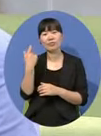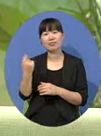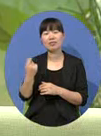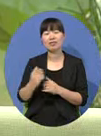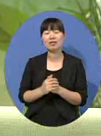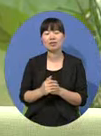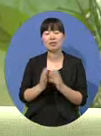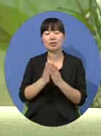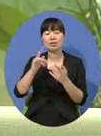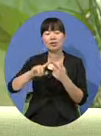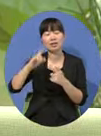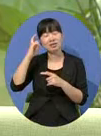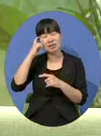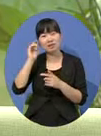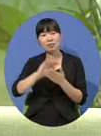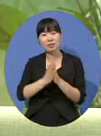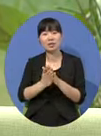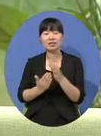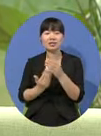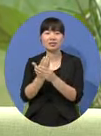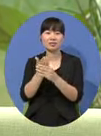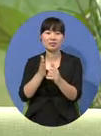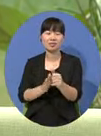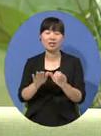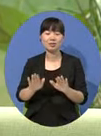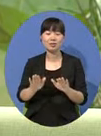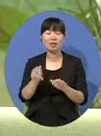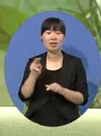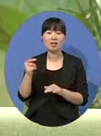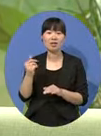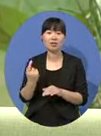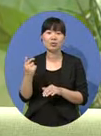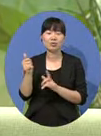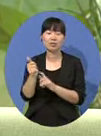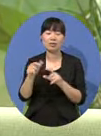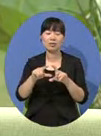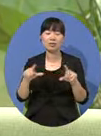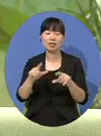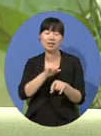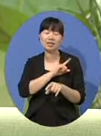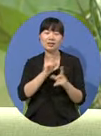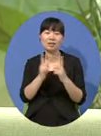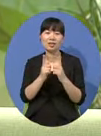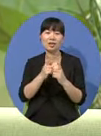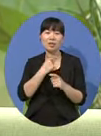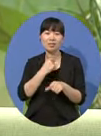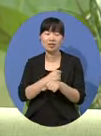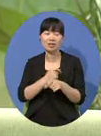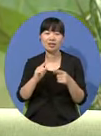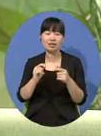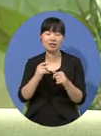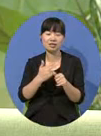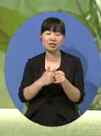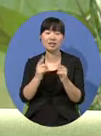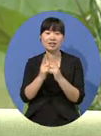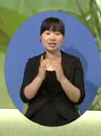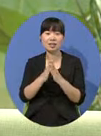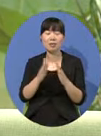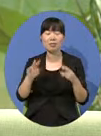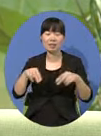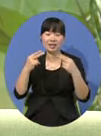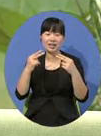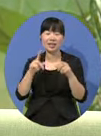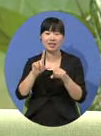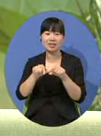그래요. 독서에 대한 또 생각의 전환이 필요할 것 같고요. 자, 이번에는 우리 현호훈이 평소에 가장 만나고 싶어 했던 멘토를 직접 만나는 화면을 보여드릴